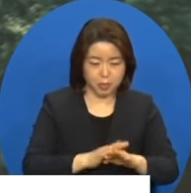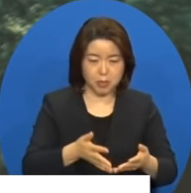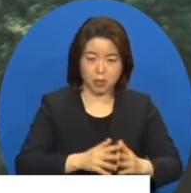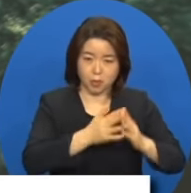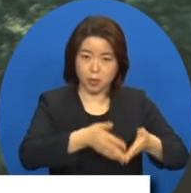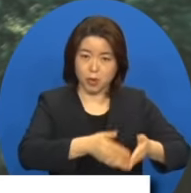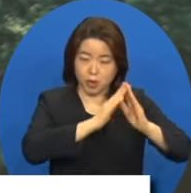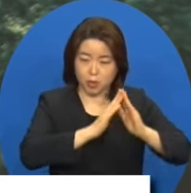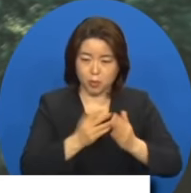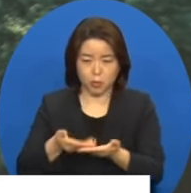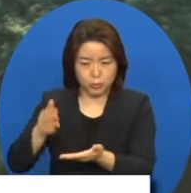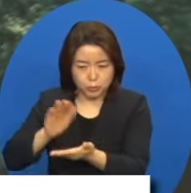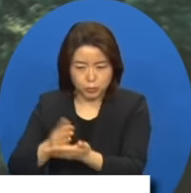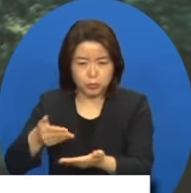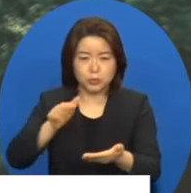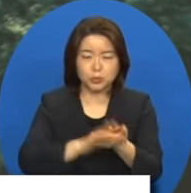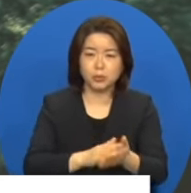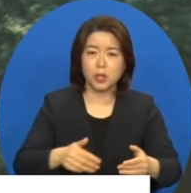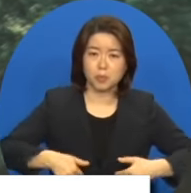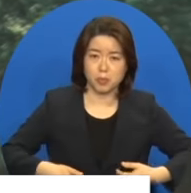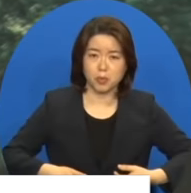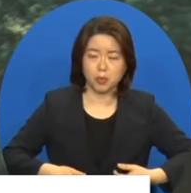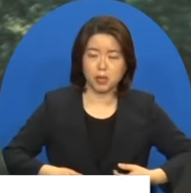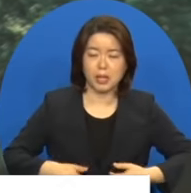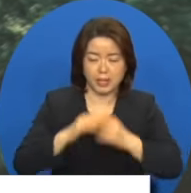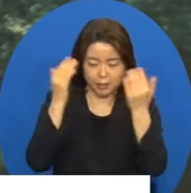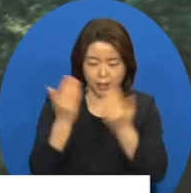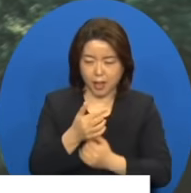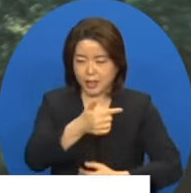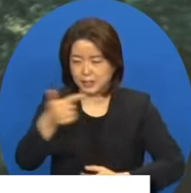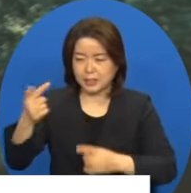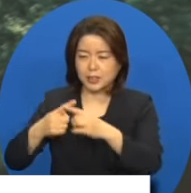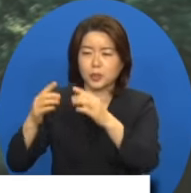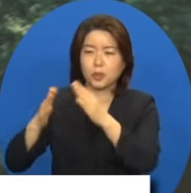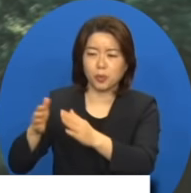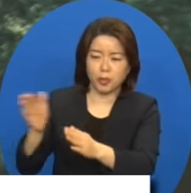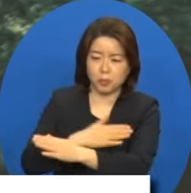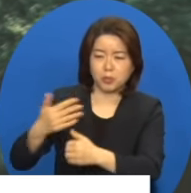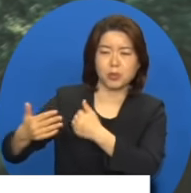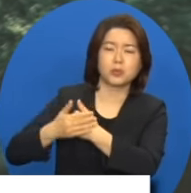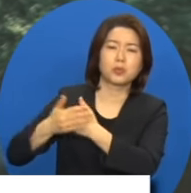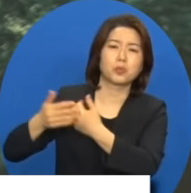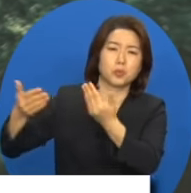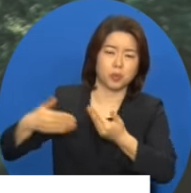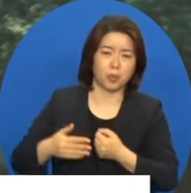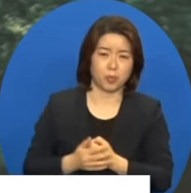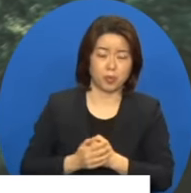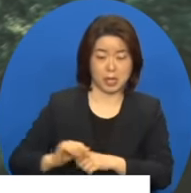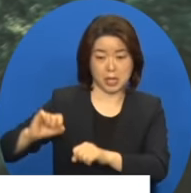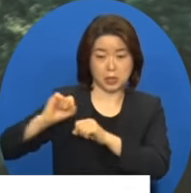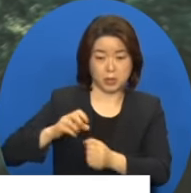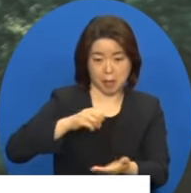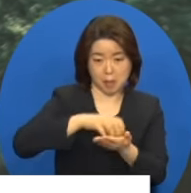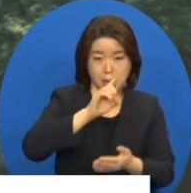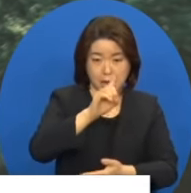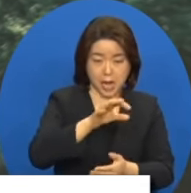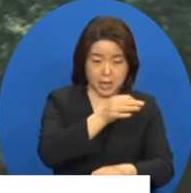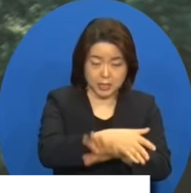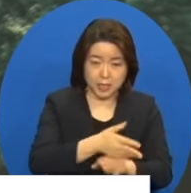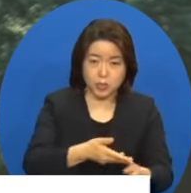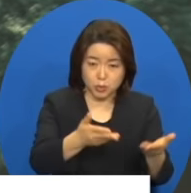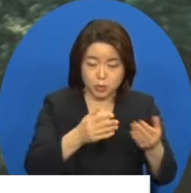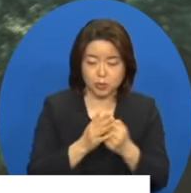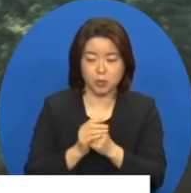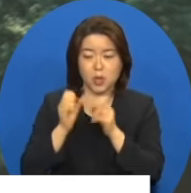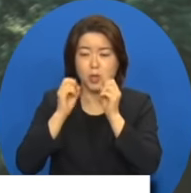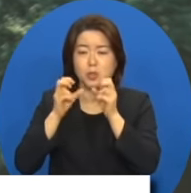되는데 다 큰 교회에서 선교비를 받아서 했습니다. 병사들에게 빵 하나 사주는 것도 선교비가 와야